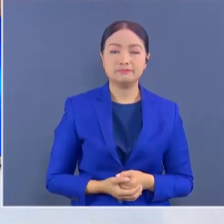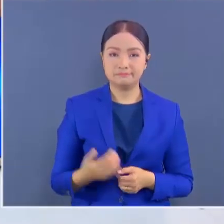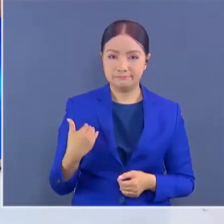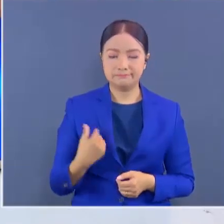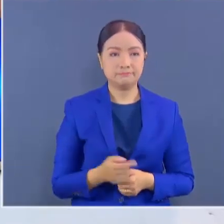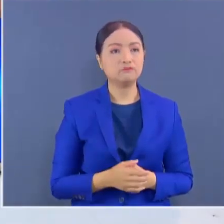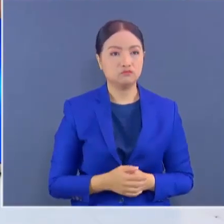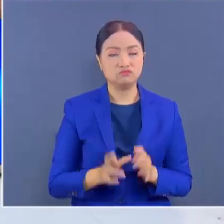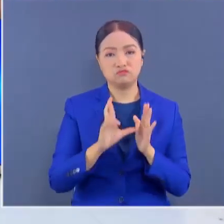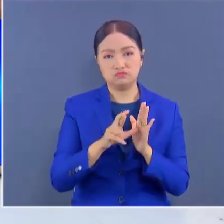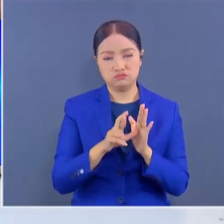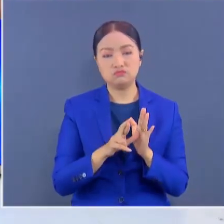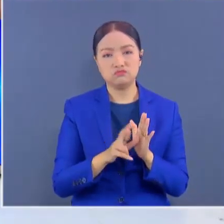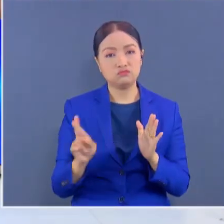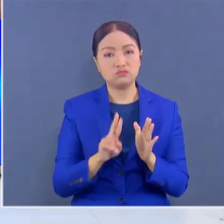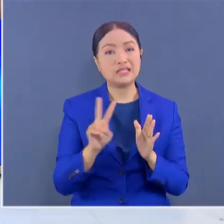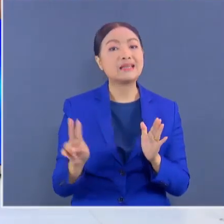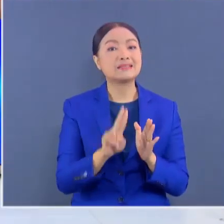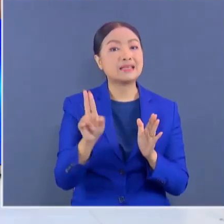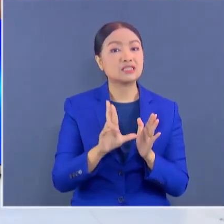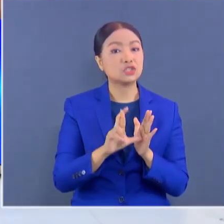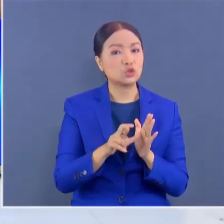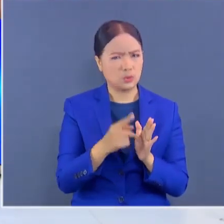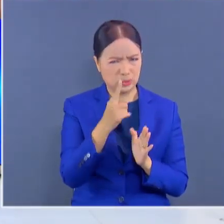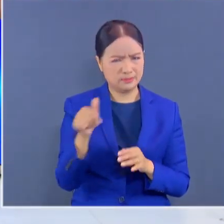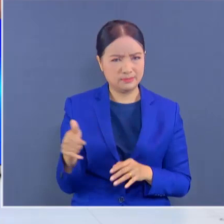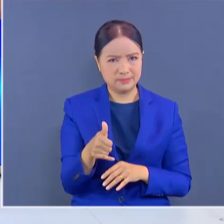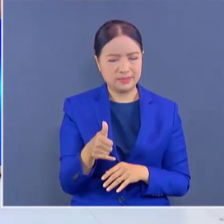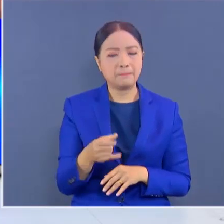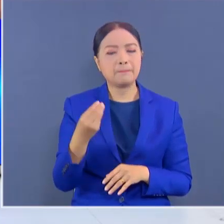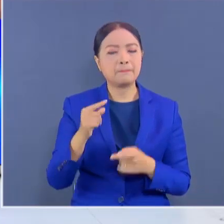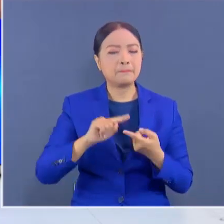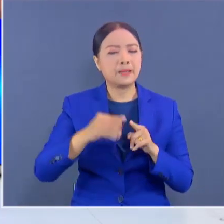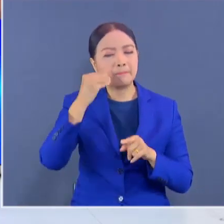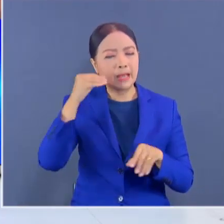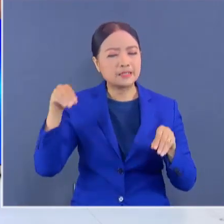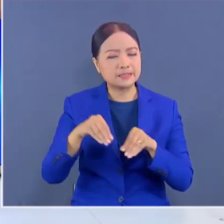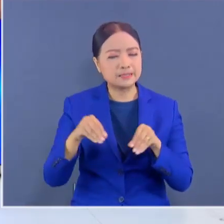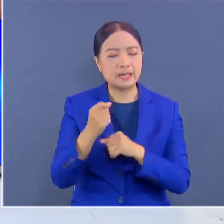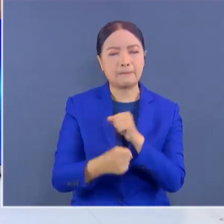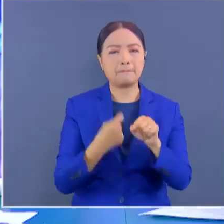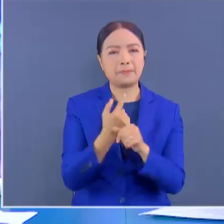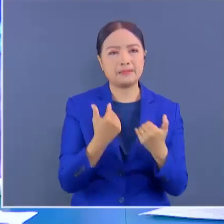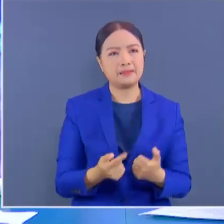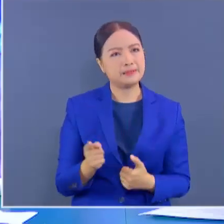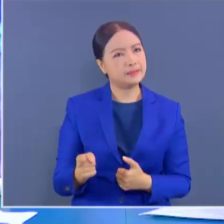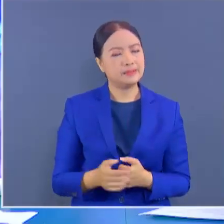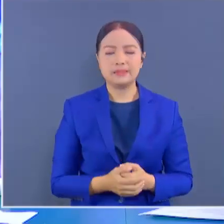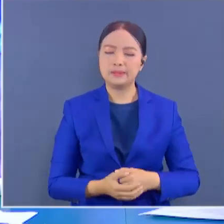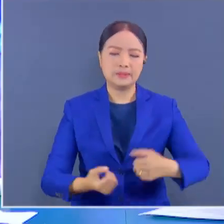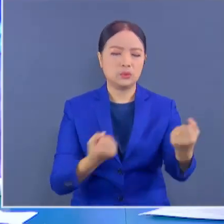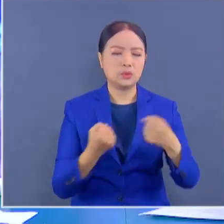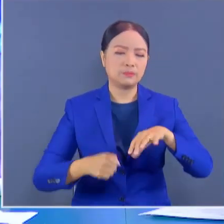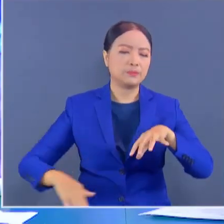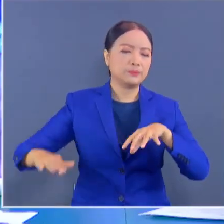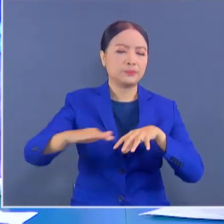มีผู้ที่ใช้งาน TikTok รายหนึ่งนะคะโพสต์คลิปเพื่อนบ้านแห่งปีเป็นเพื่อนบ้านสุดแสบค่ะจอดรถขวางทางเข้าออก